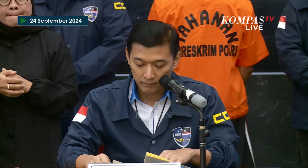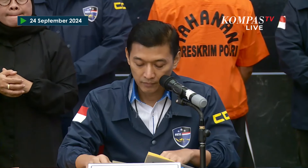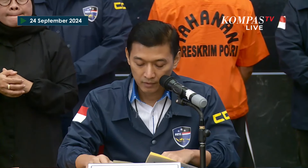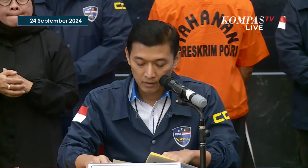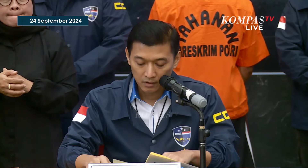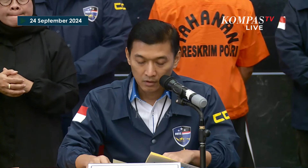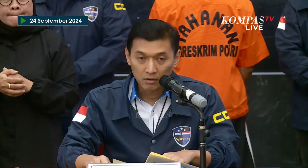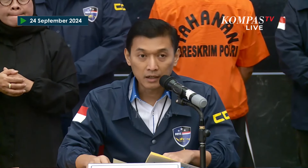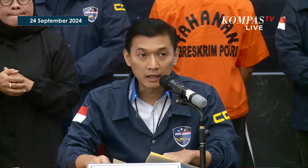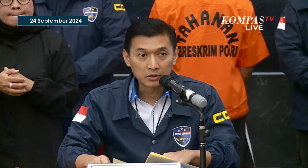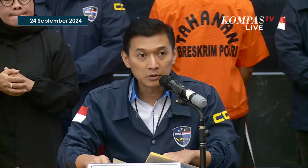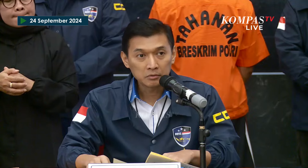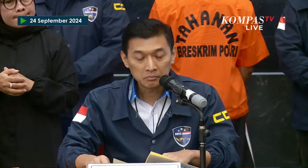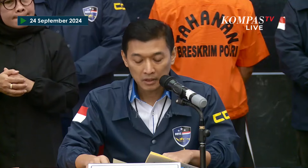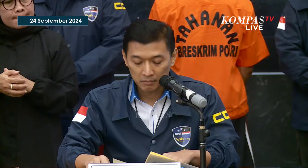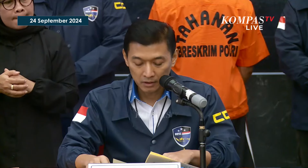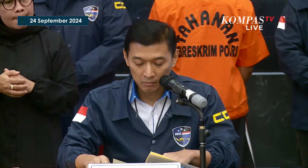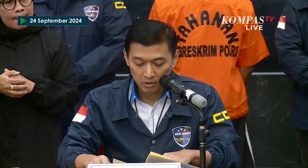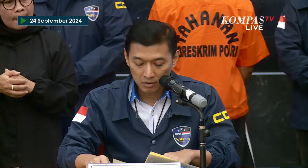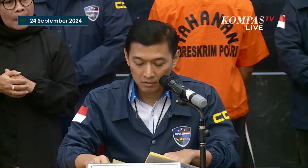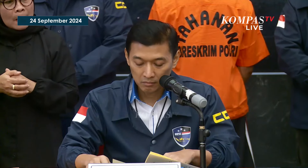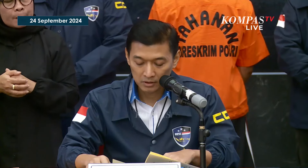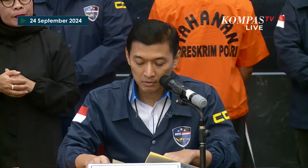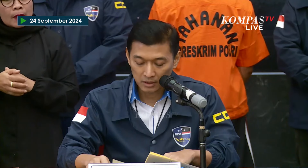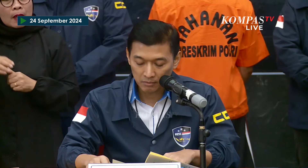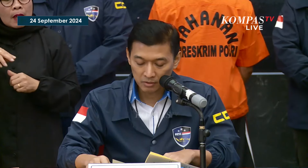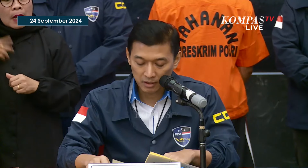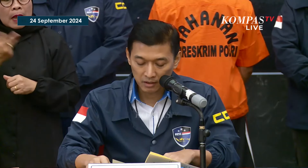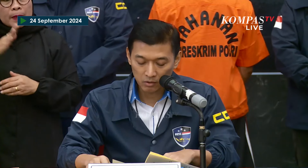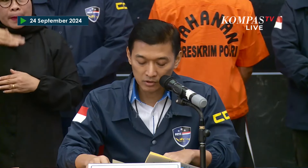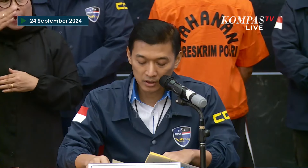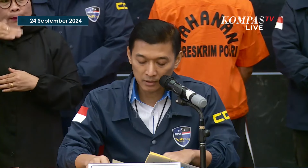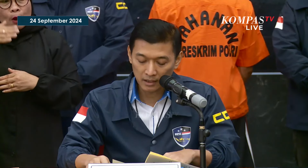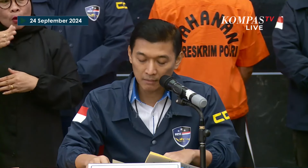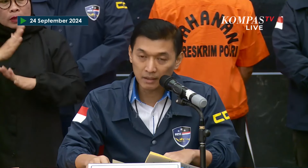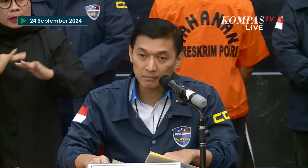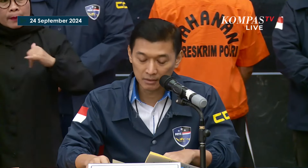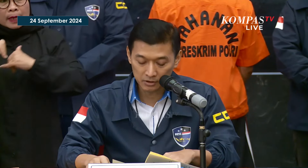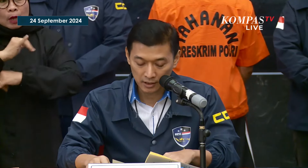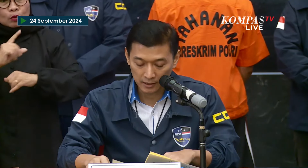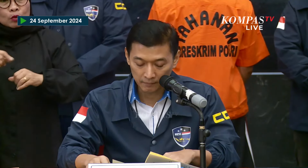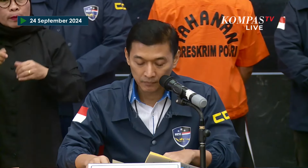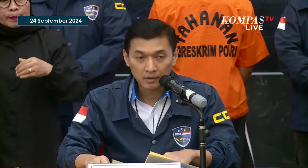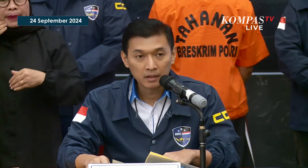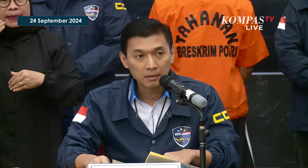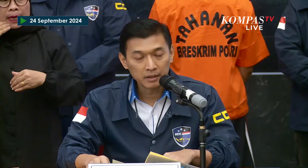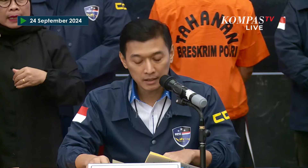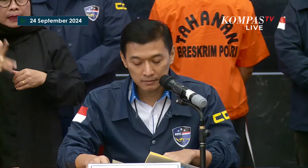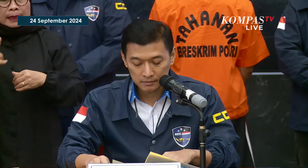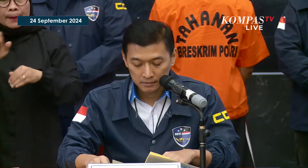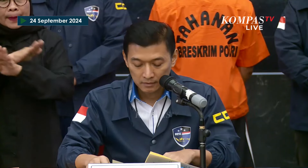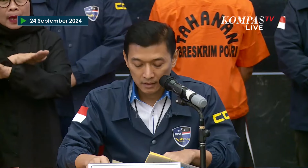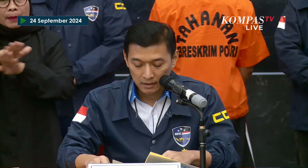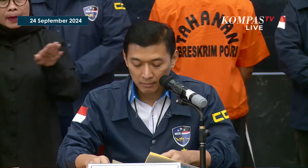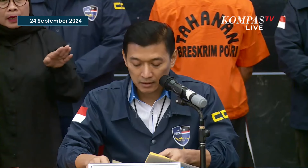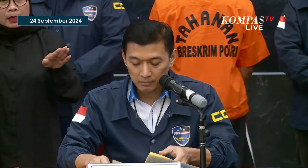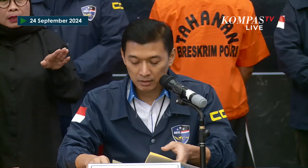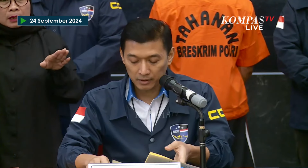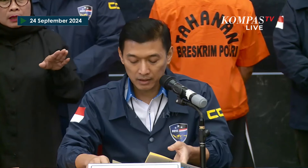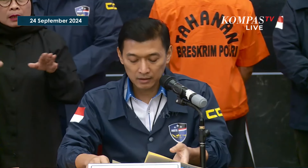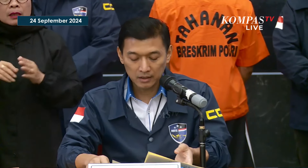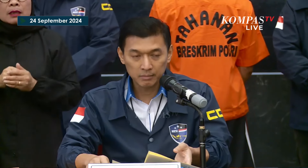miliar rupiah. Oleh karena itu, kami menghimbau bersama-sama menciptakan ruang cyber yang aman bagi masyarakat. Demikian